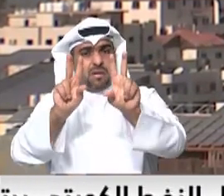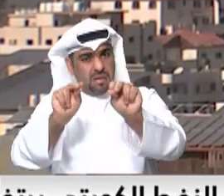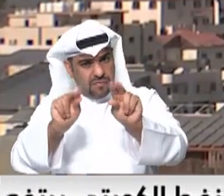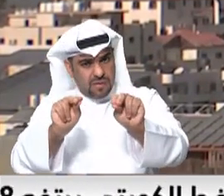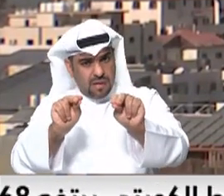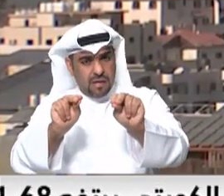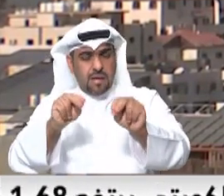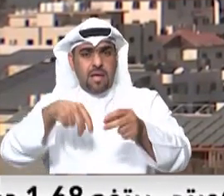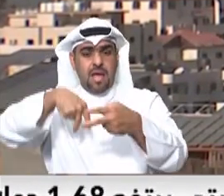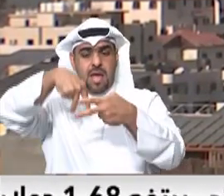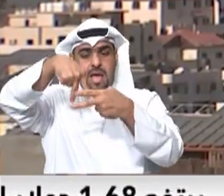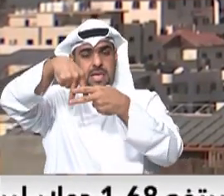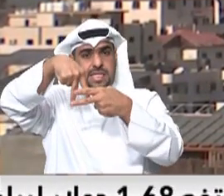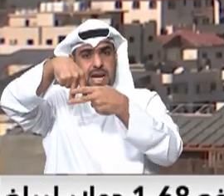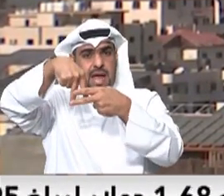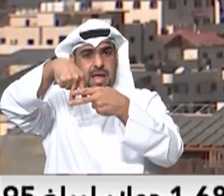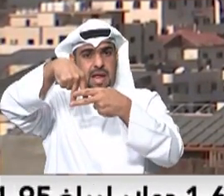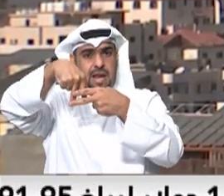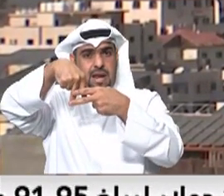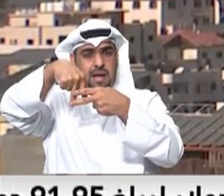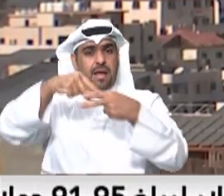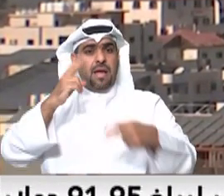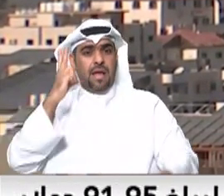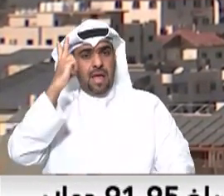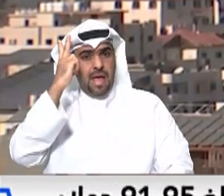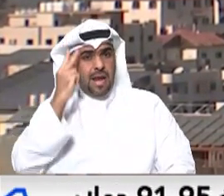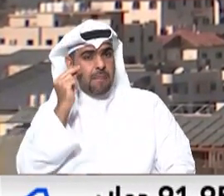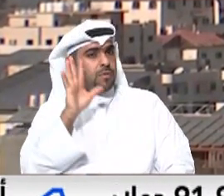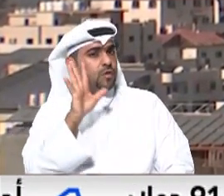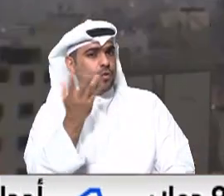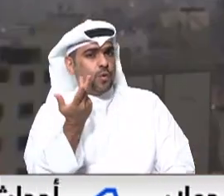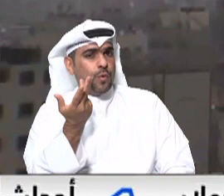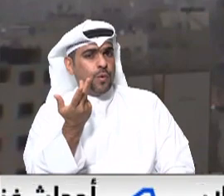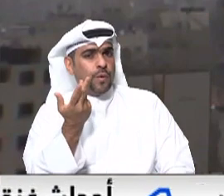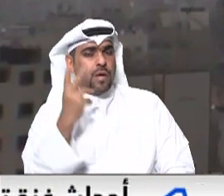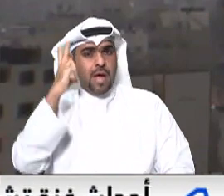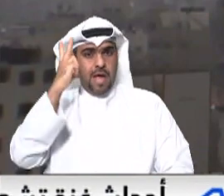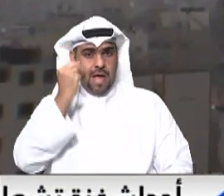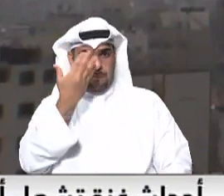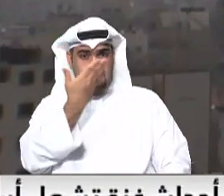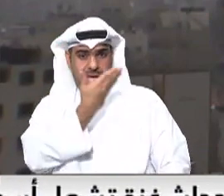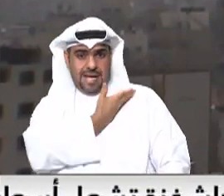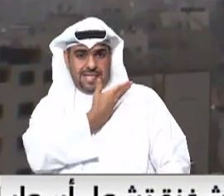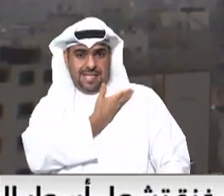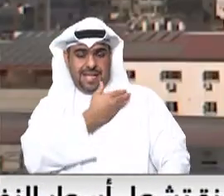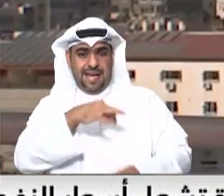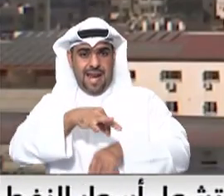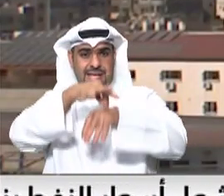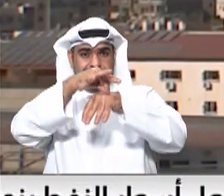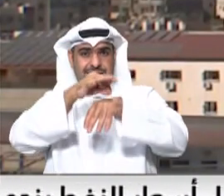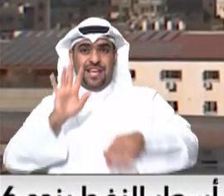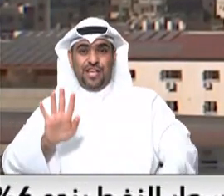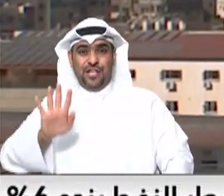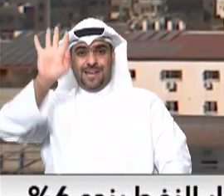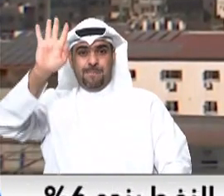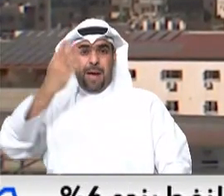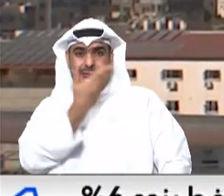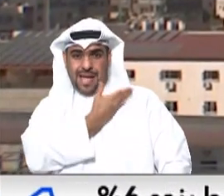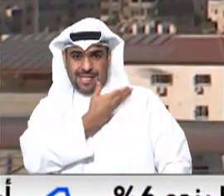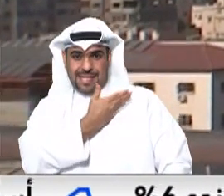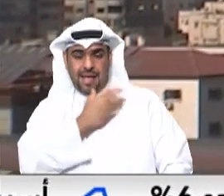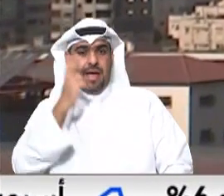الاحتلال يبدو أنه لديه رؤية وسيناريو نحو مدينة غزة وشمالها الذي أخلاه